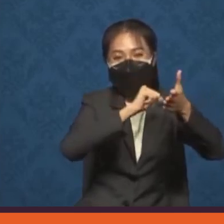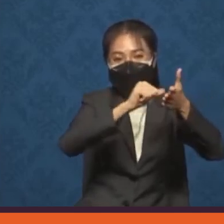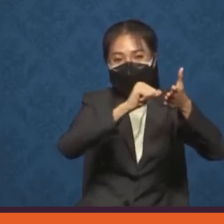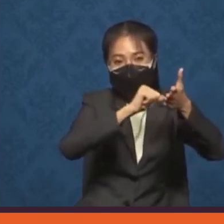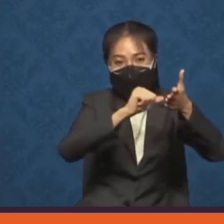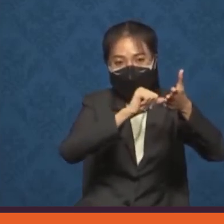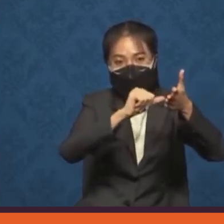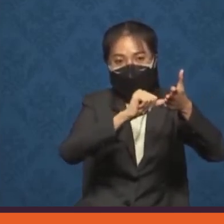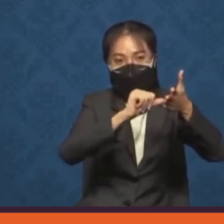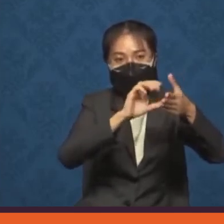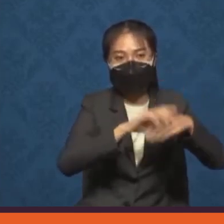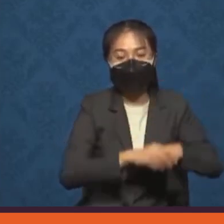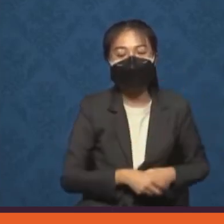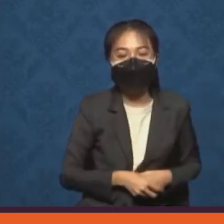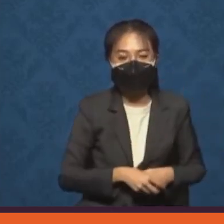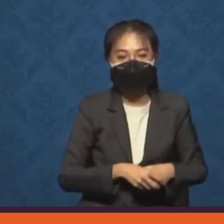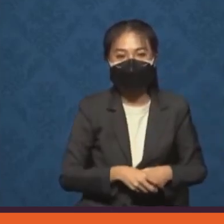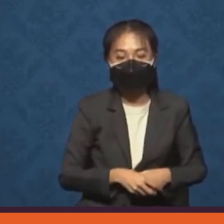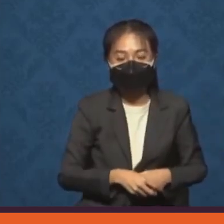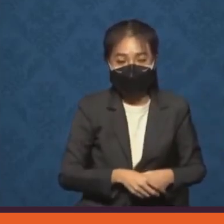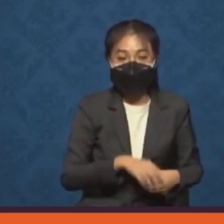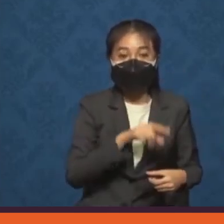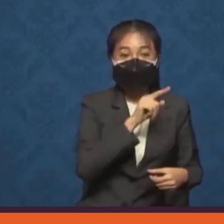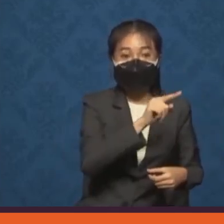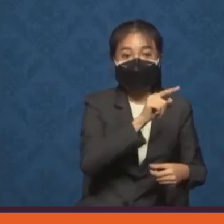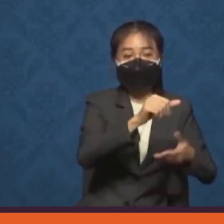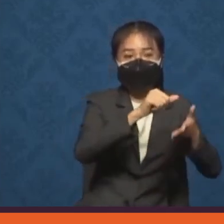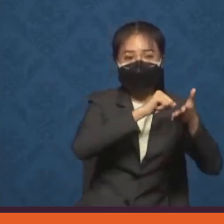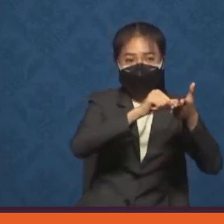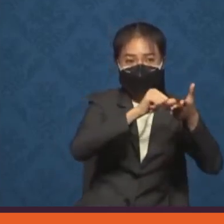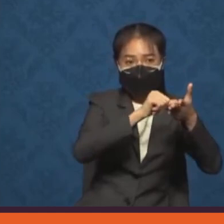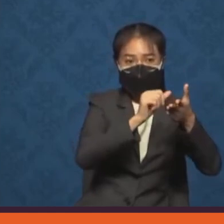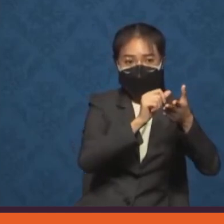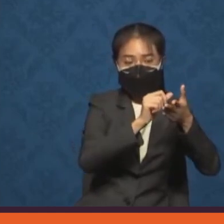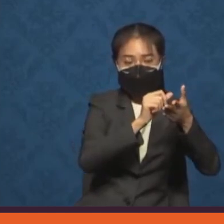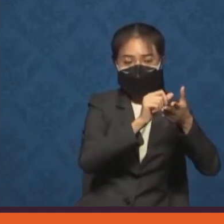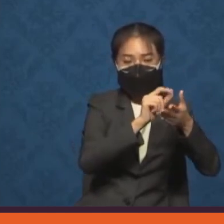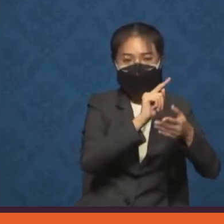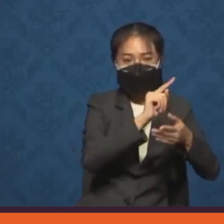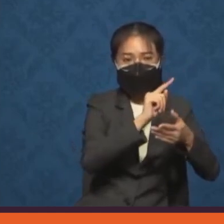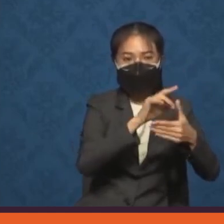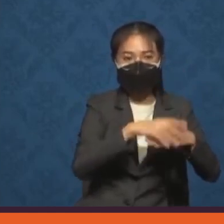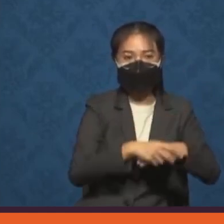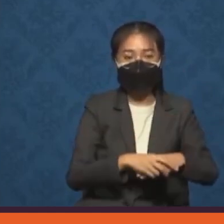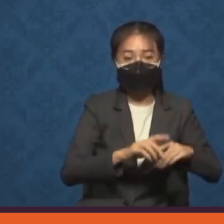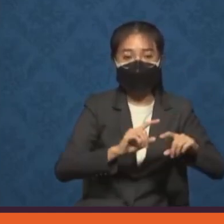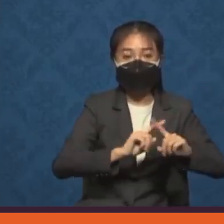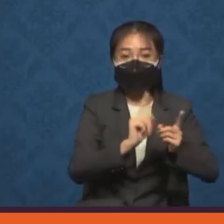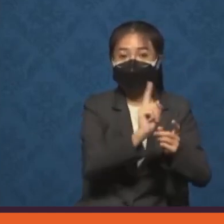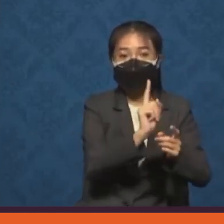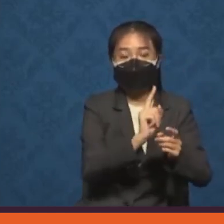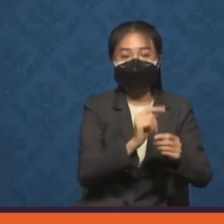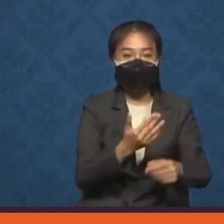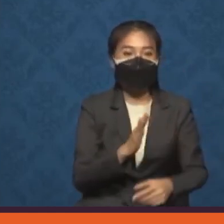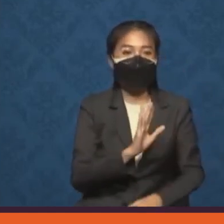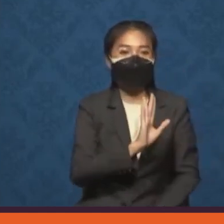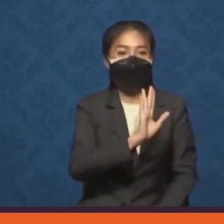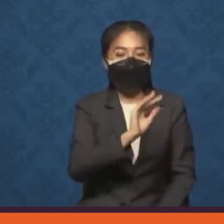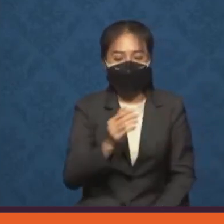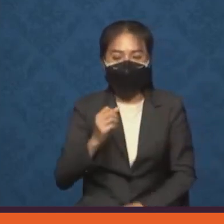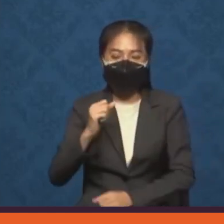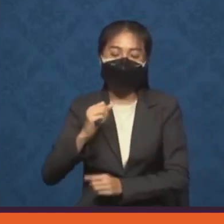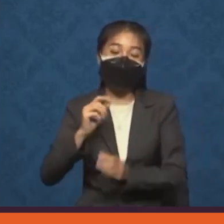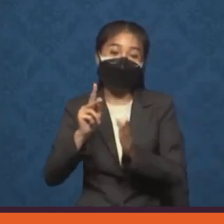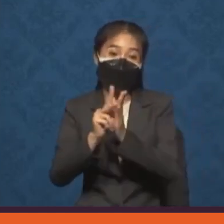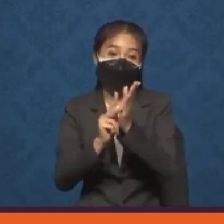ารัฐธรรมนูญย่อมใหญ่กว่าอำนาจที่รับมาจากรัฐธรรมนูญอยู่แล้วแต่ว่าเราดันไปเขียนไว้ในรัฐธรรมนูญ60ครับ